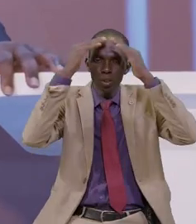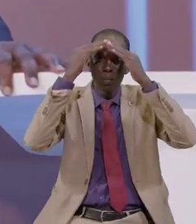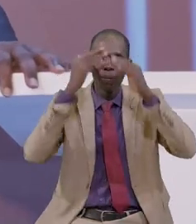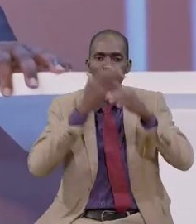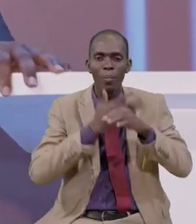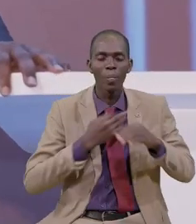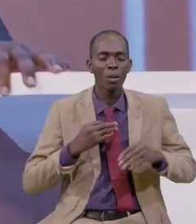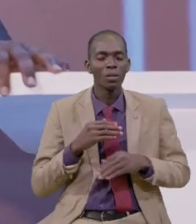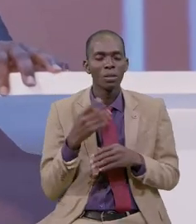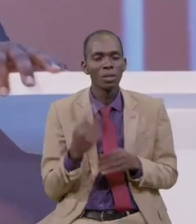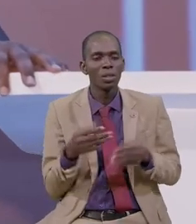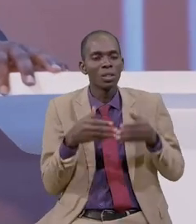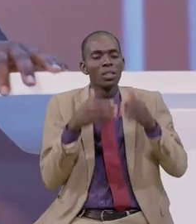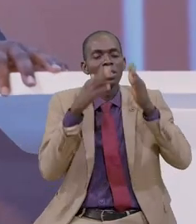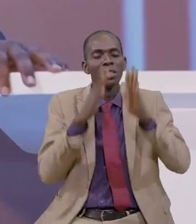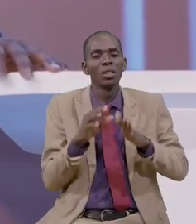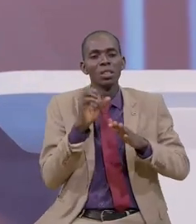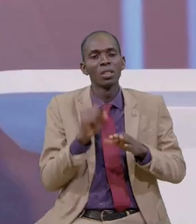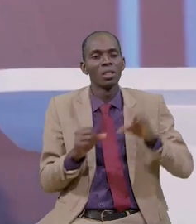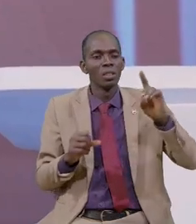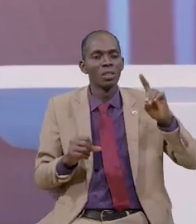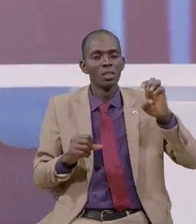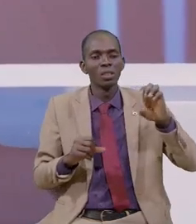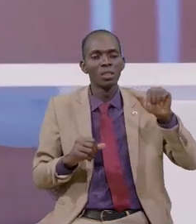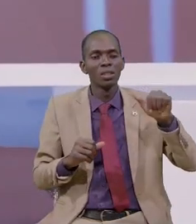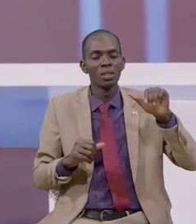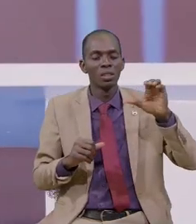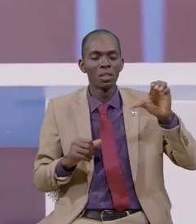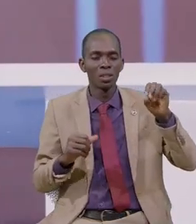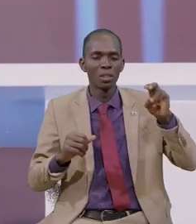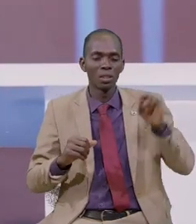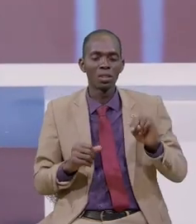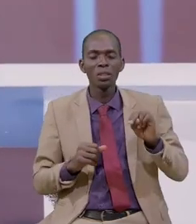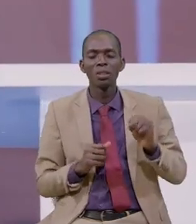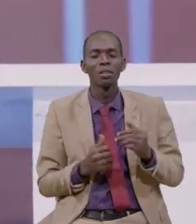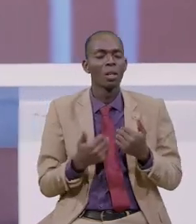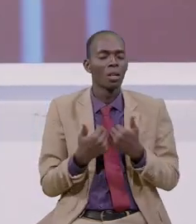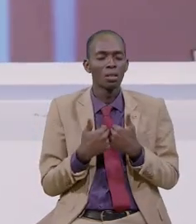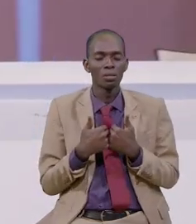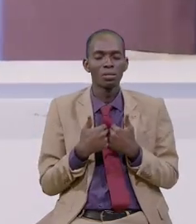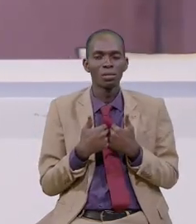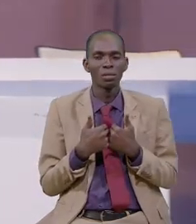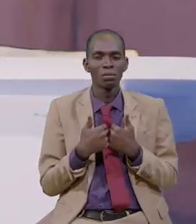et les dirigeants laïcs et les membres sont sans tache.